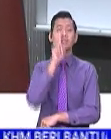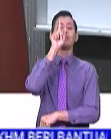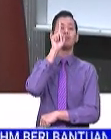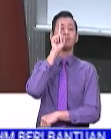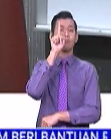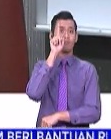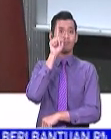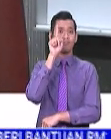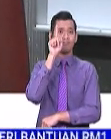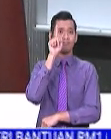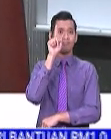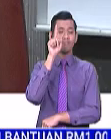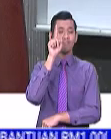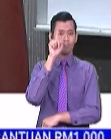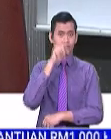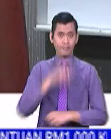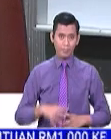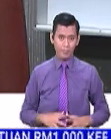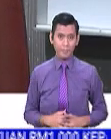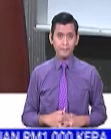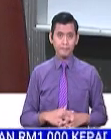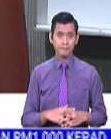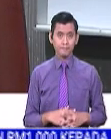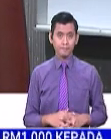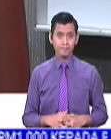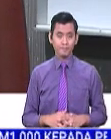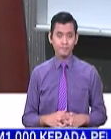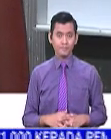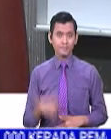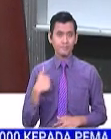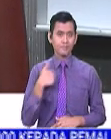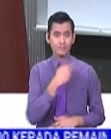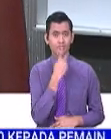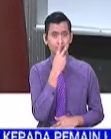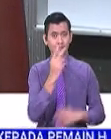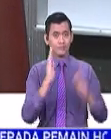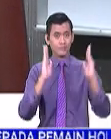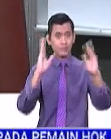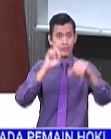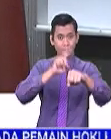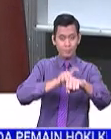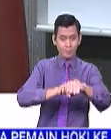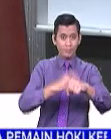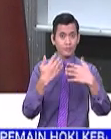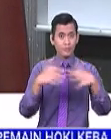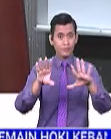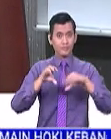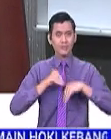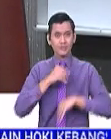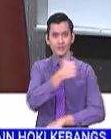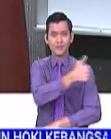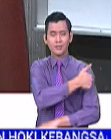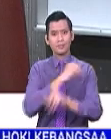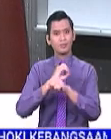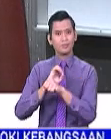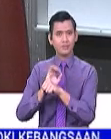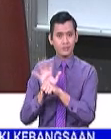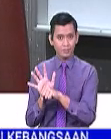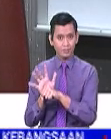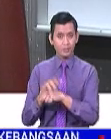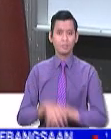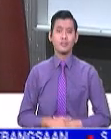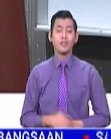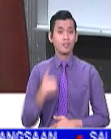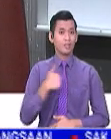beliau telah mendeteksi enter sebagai Oke desain website berarti nama proposal the set